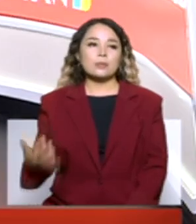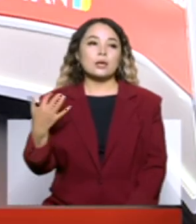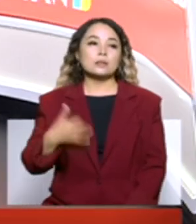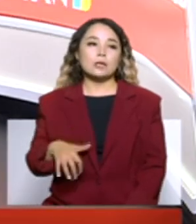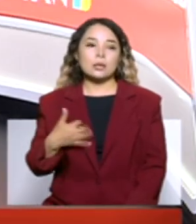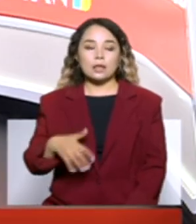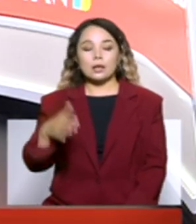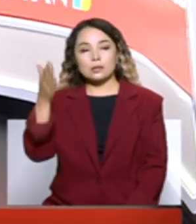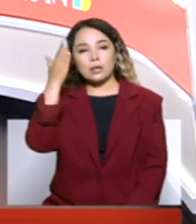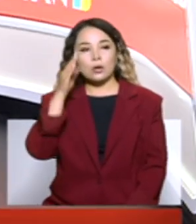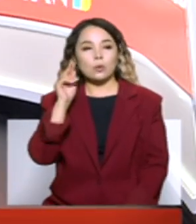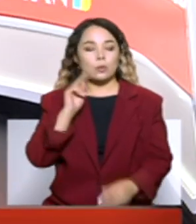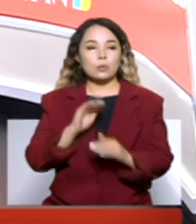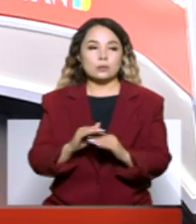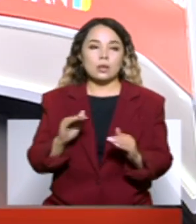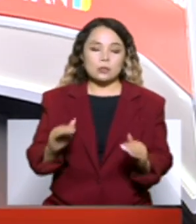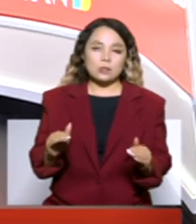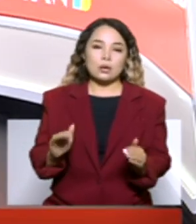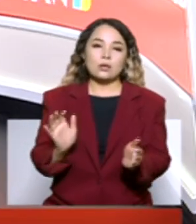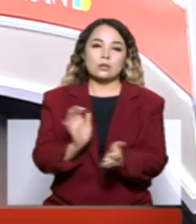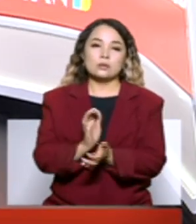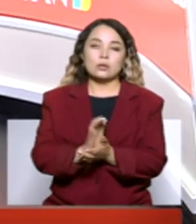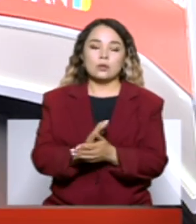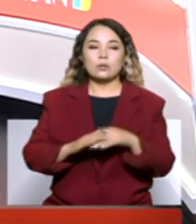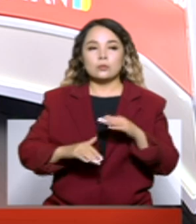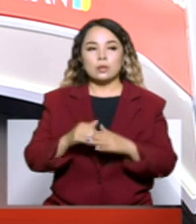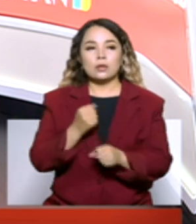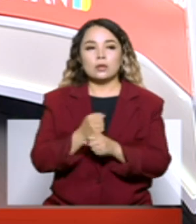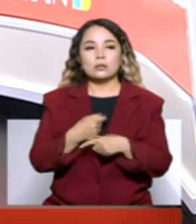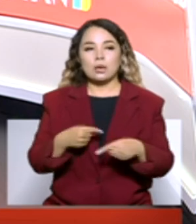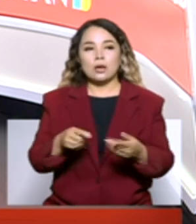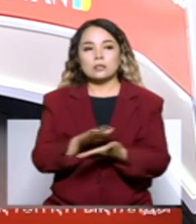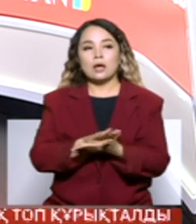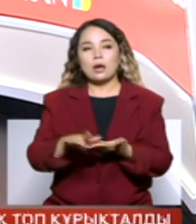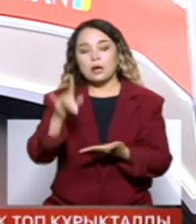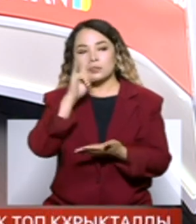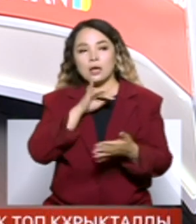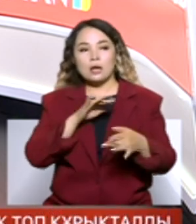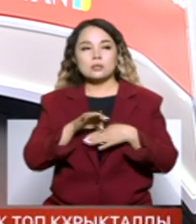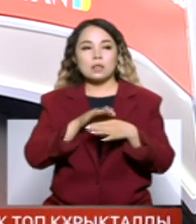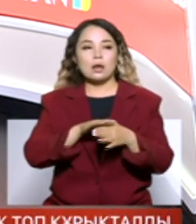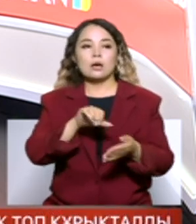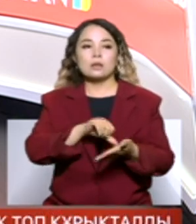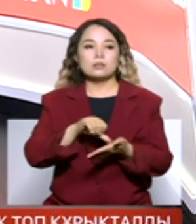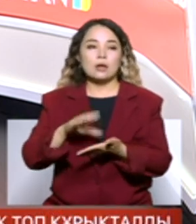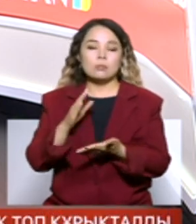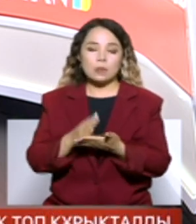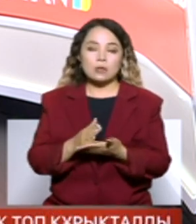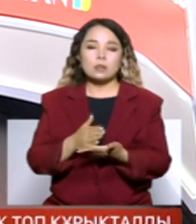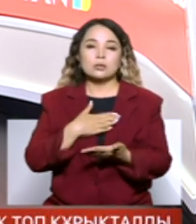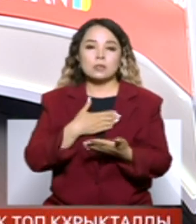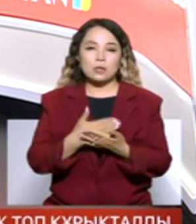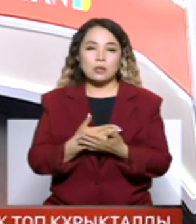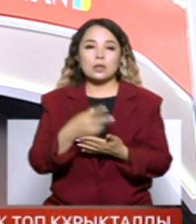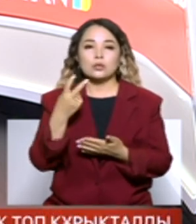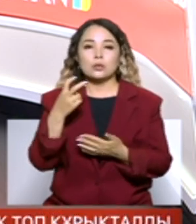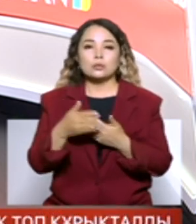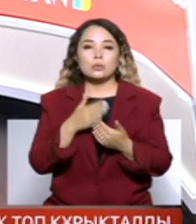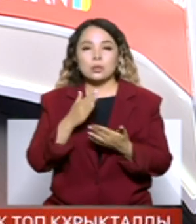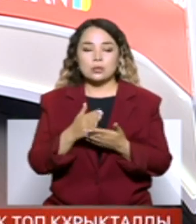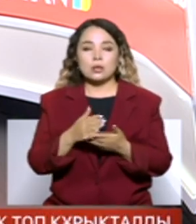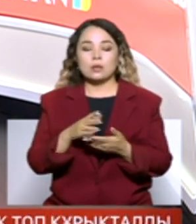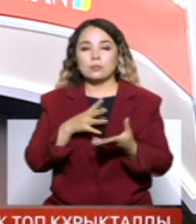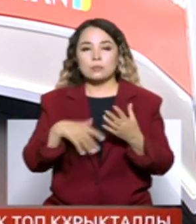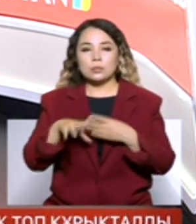Таразда талантты оқушылар қоқыстан қолөнер бұйымдарын жасап, таза Қазақстан акциясына атсалысты. Өнерлі өрендердің 200-ге жуық